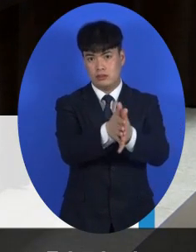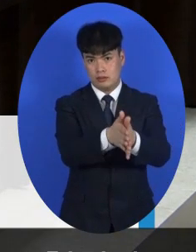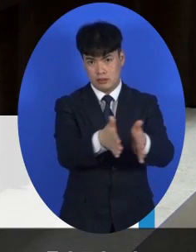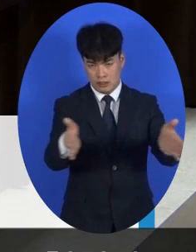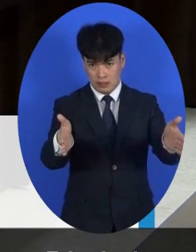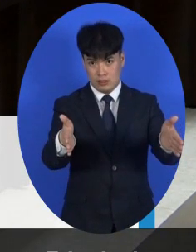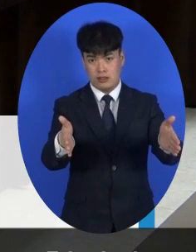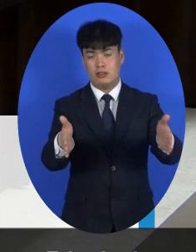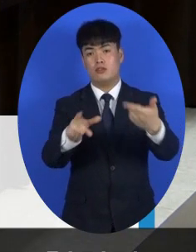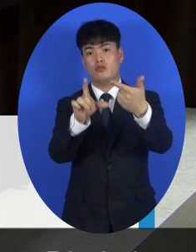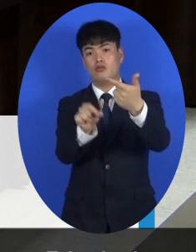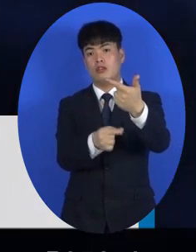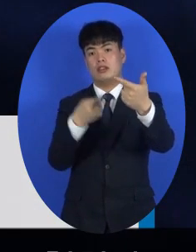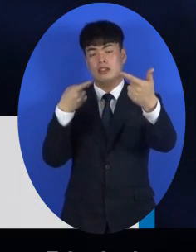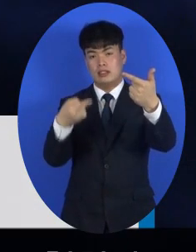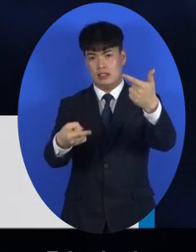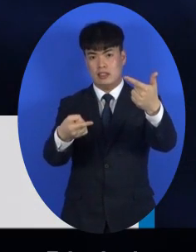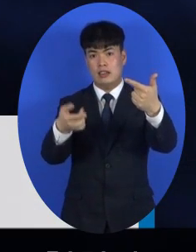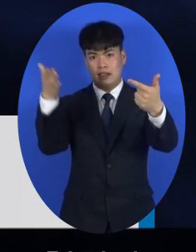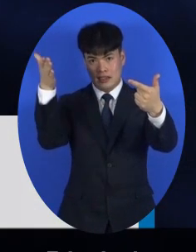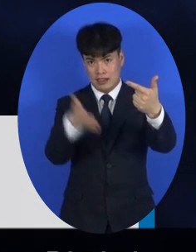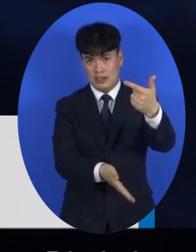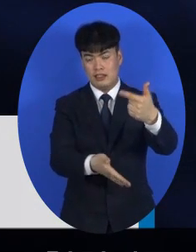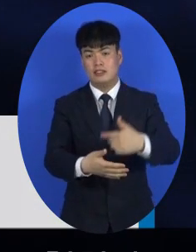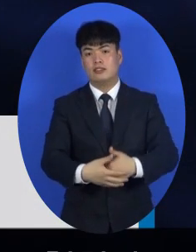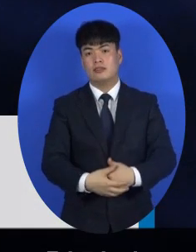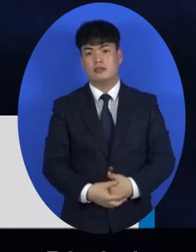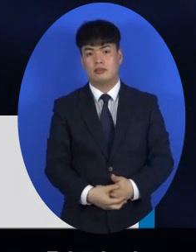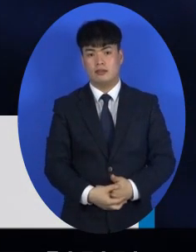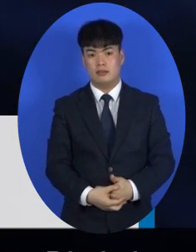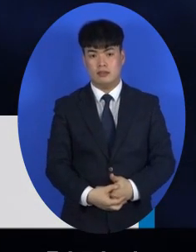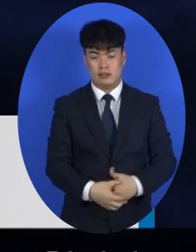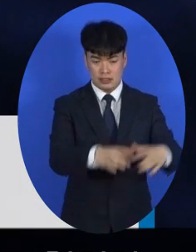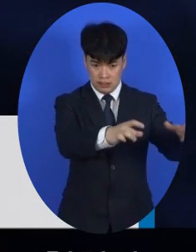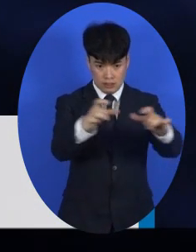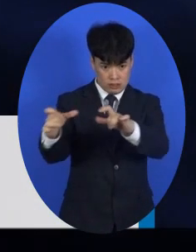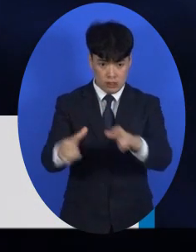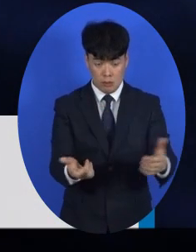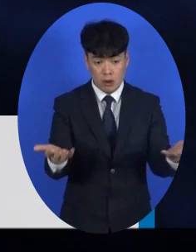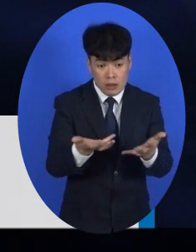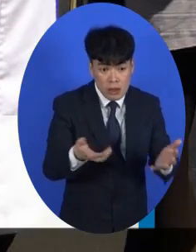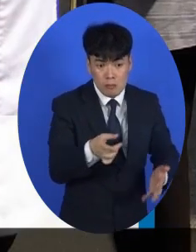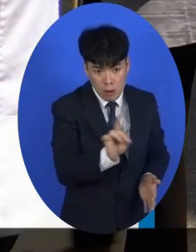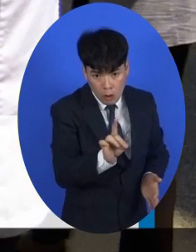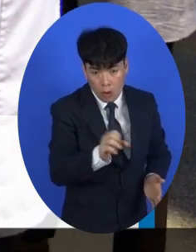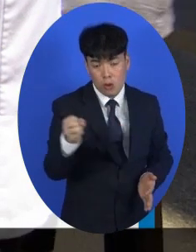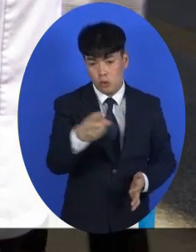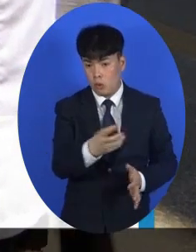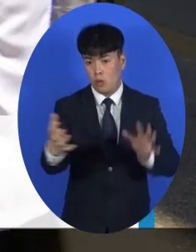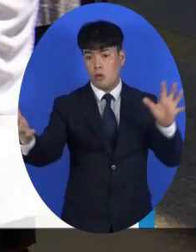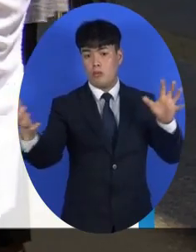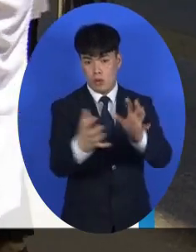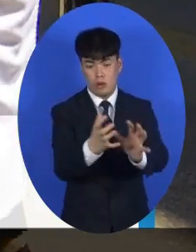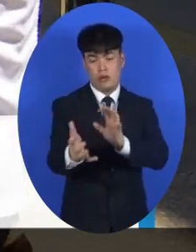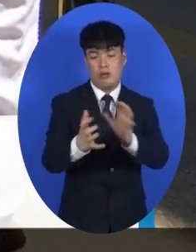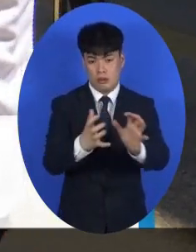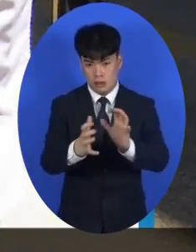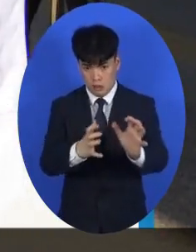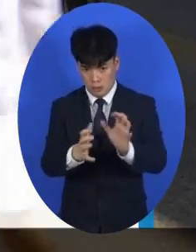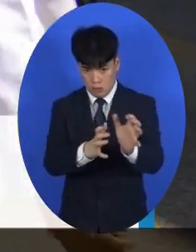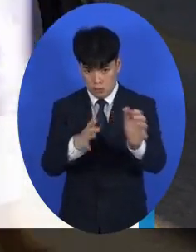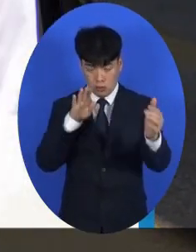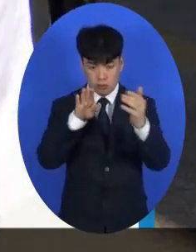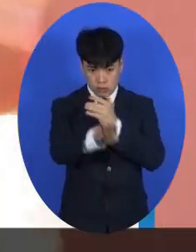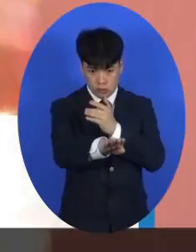방문 일정은 다음 달 1일까지 이어지며 읍면동별 주요 업무를 청취하고 시민과의 간담회를 실시한 후